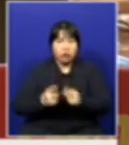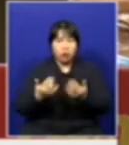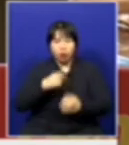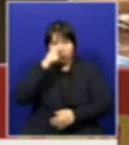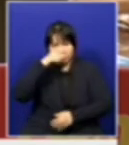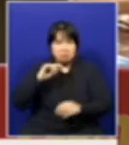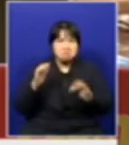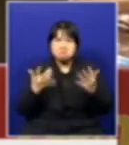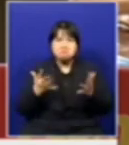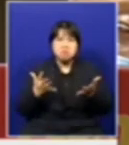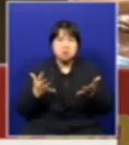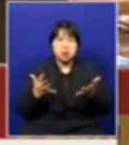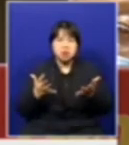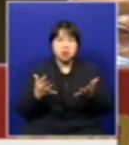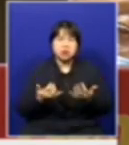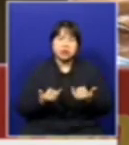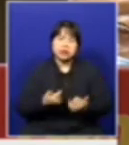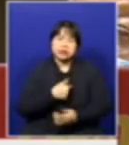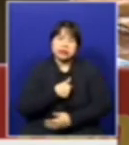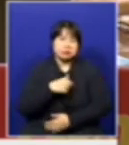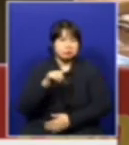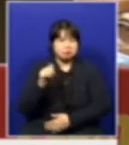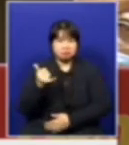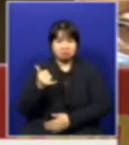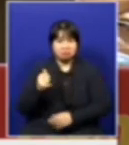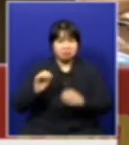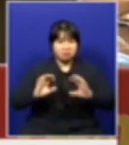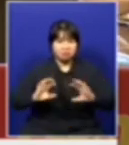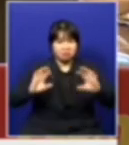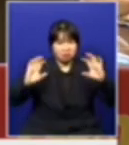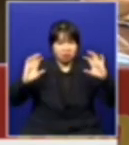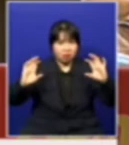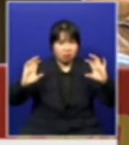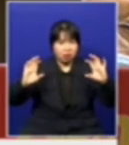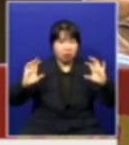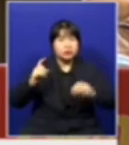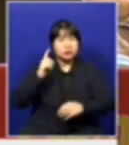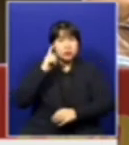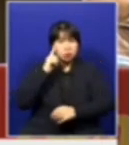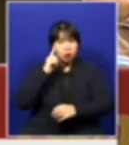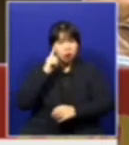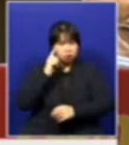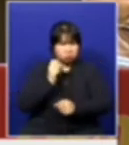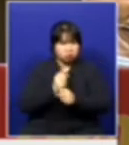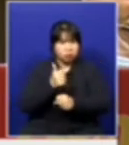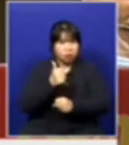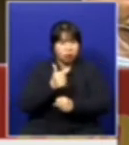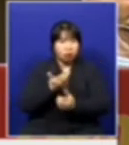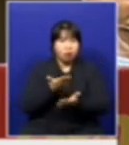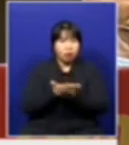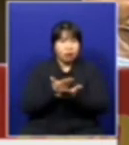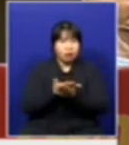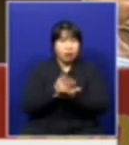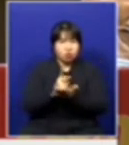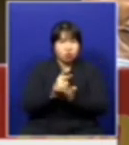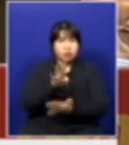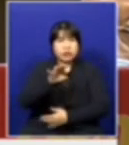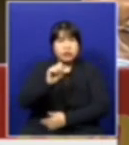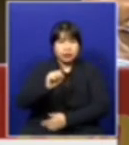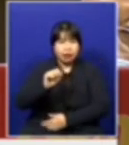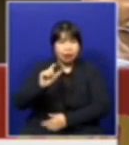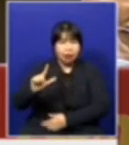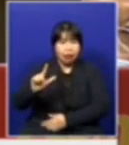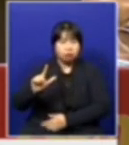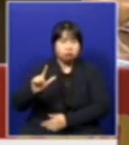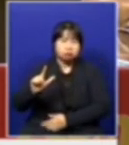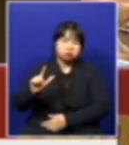จึงไม่มั่นใจว่ารัฐบาลจะสามารถใช้เงินกู้400ล้านบาทนี้เ